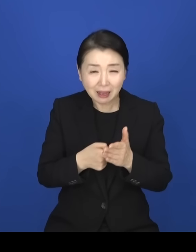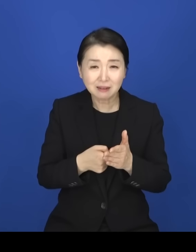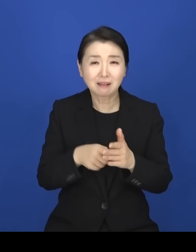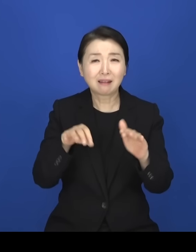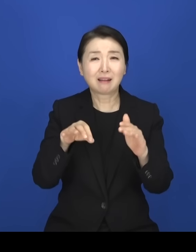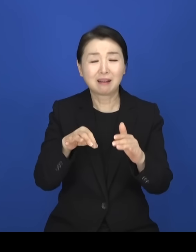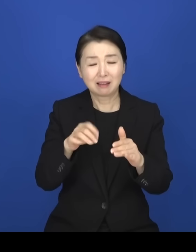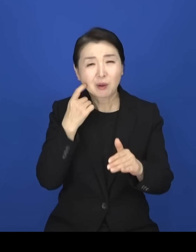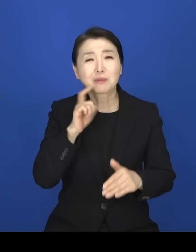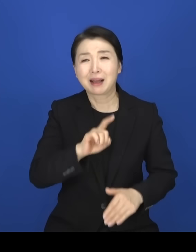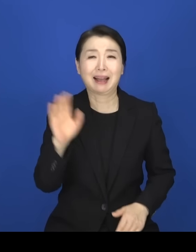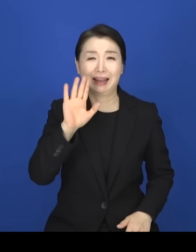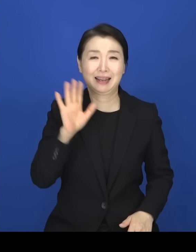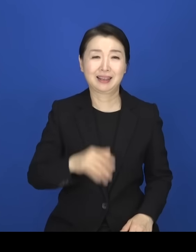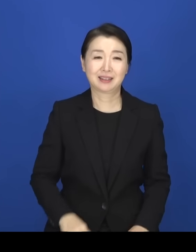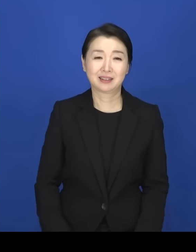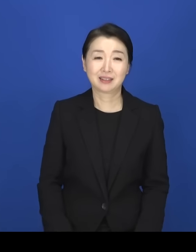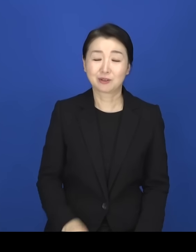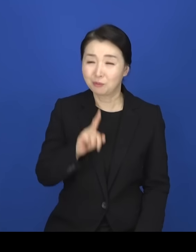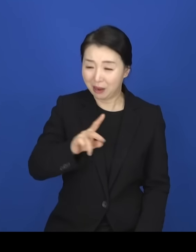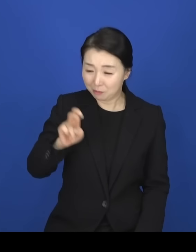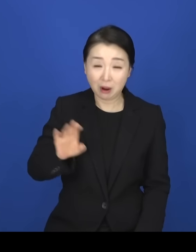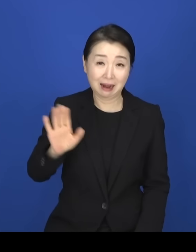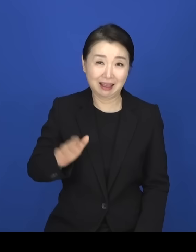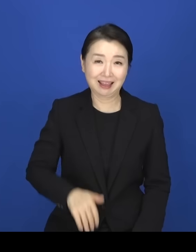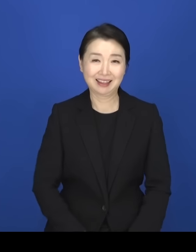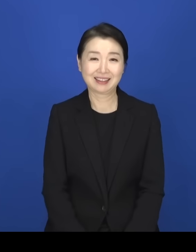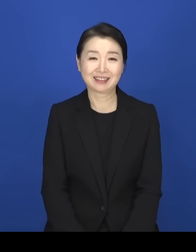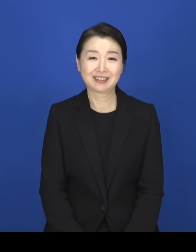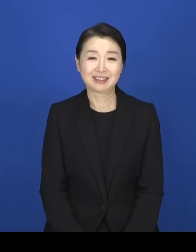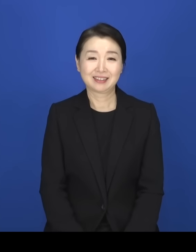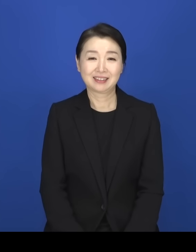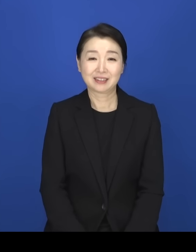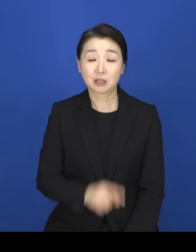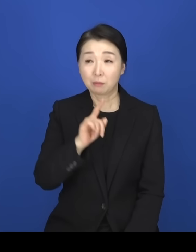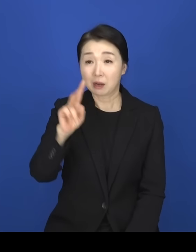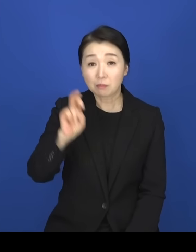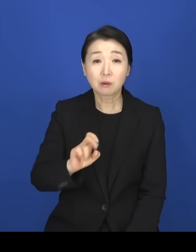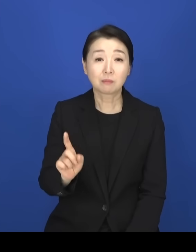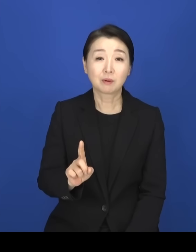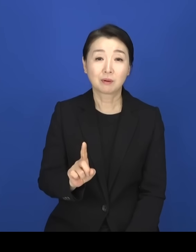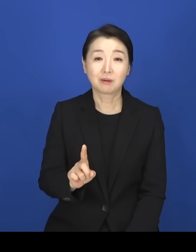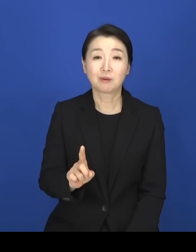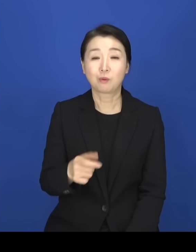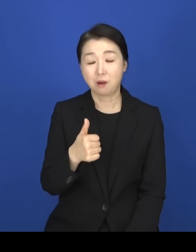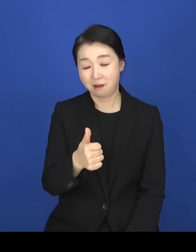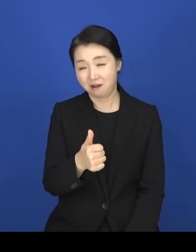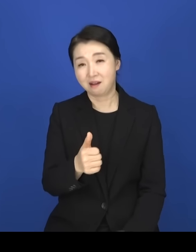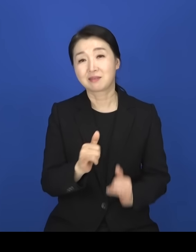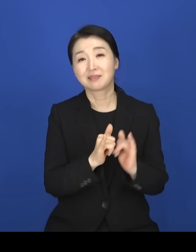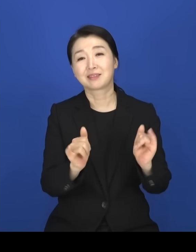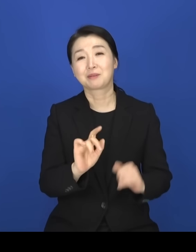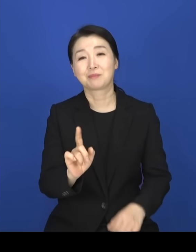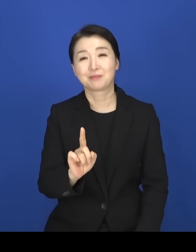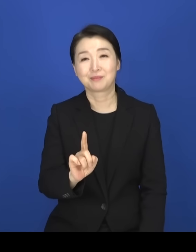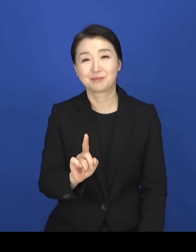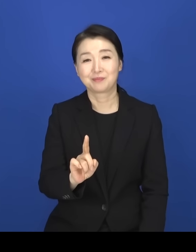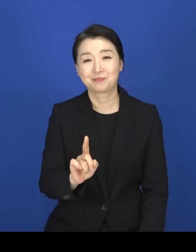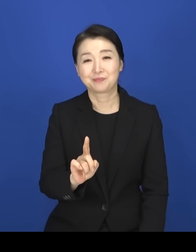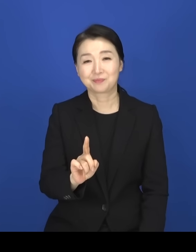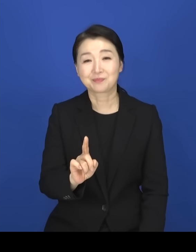이거지. 네. 그걸로 뻥을 치진 않더라고요. 맞아요. 그걸 칠 수 있으면은 그 사람은 제가 정말